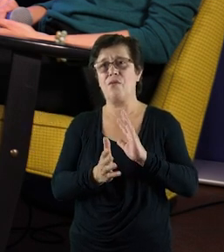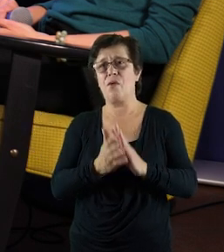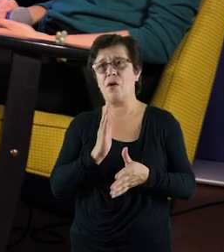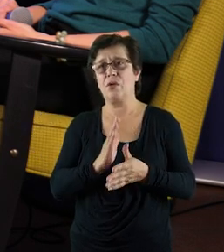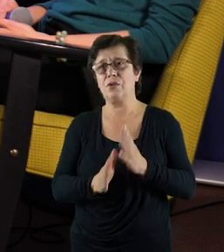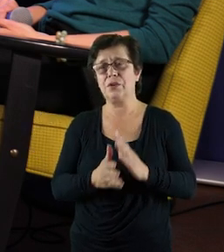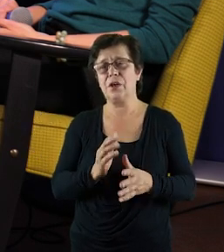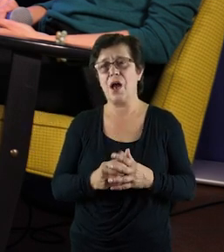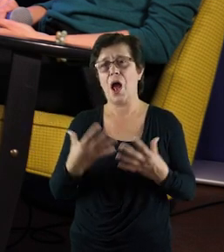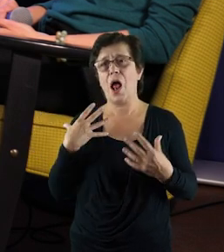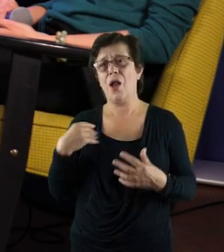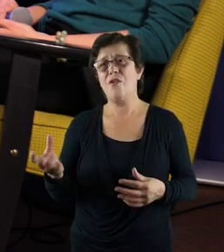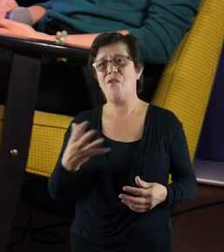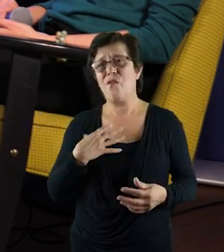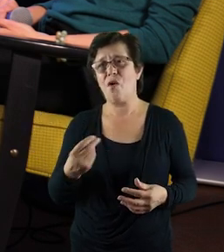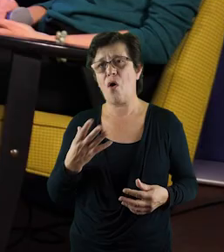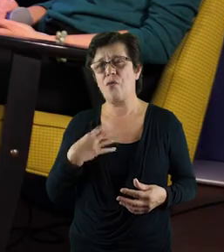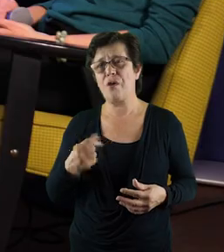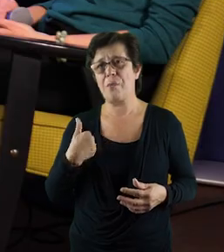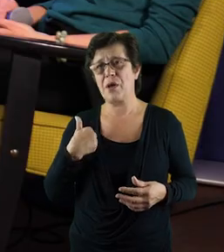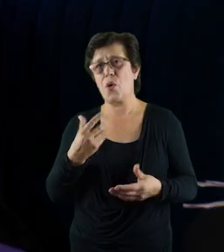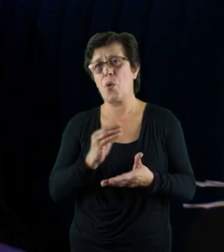We Lwowie już jako ten